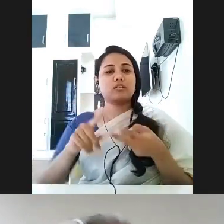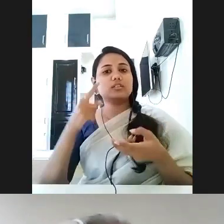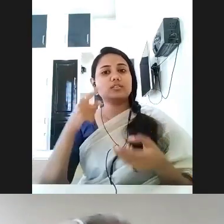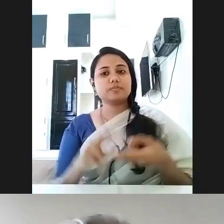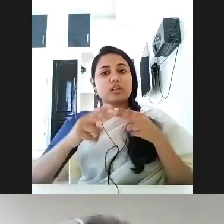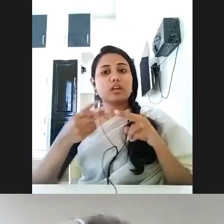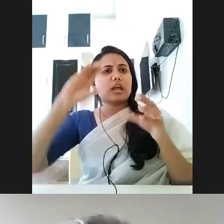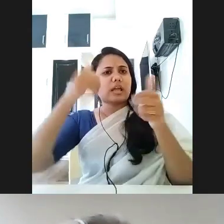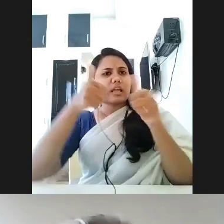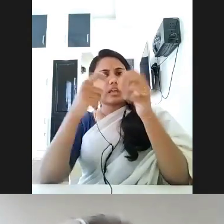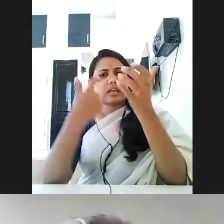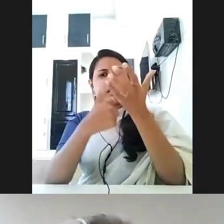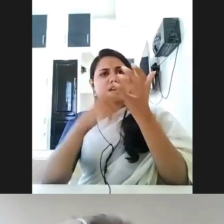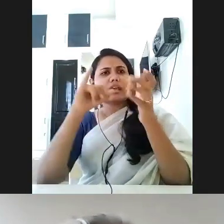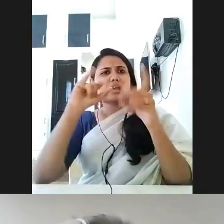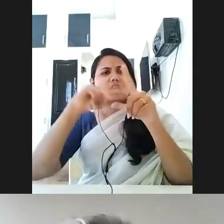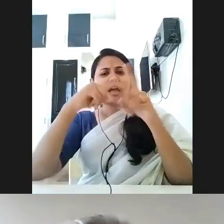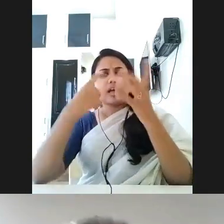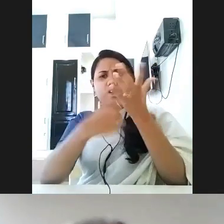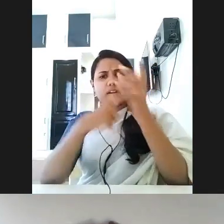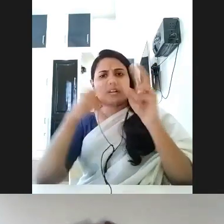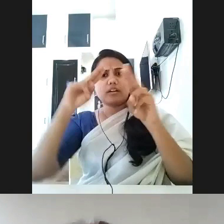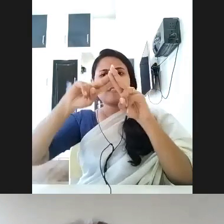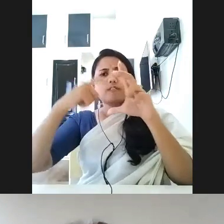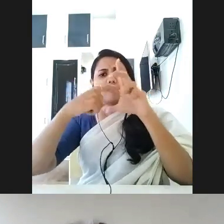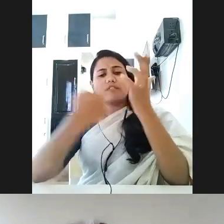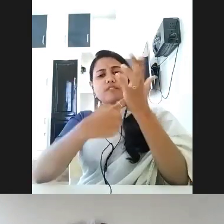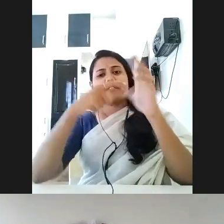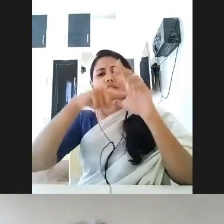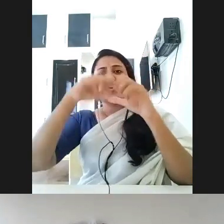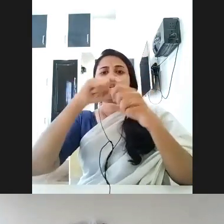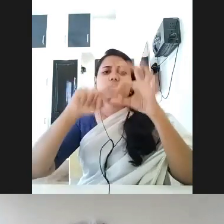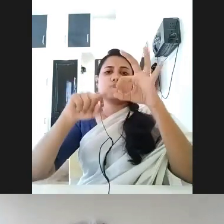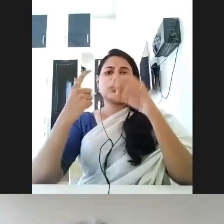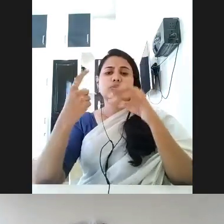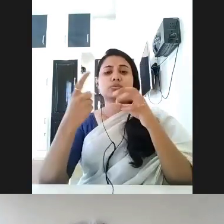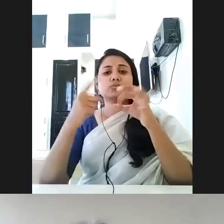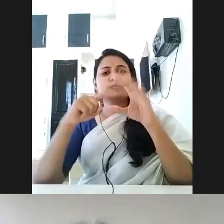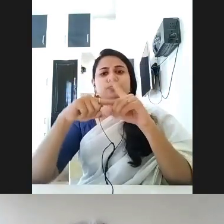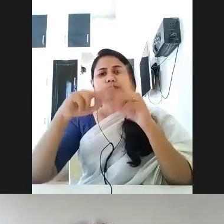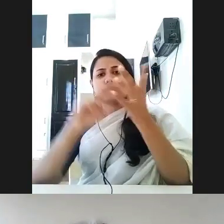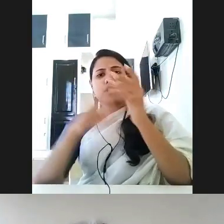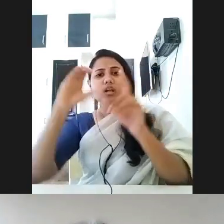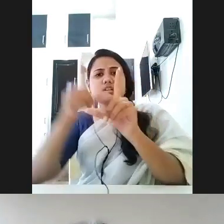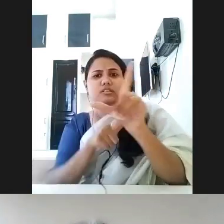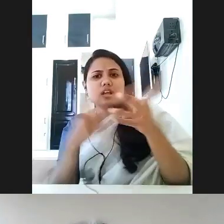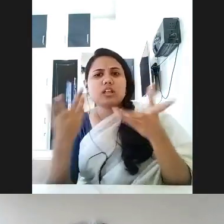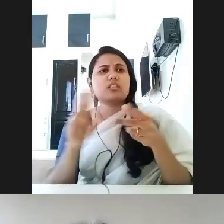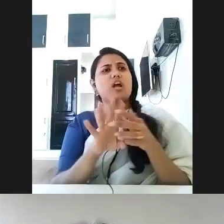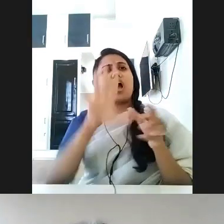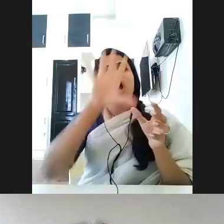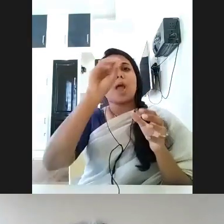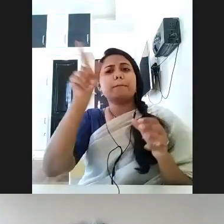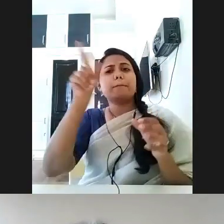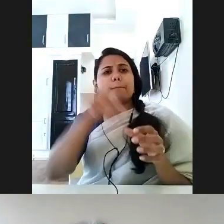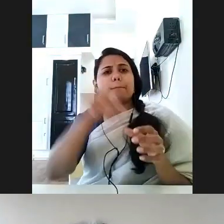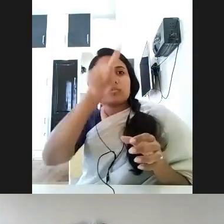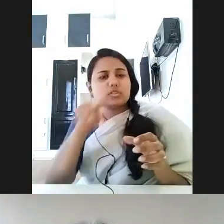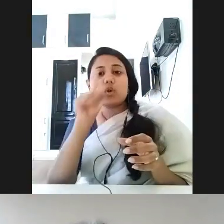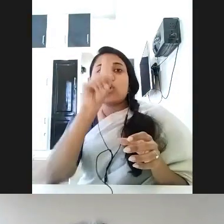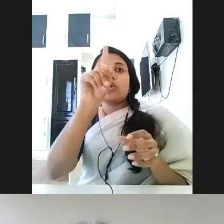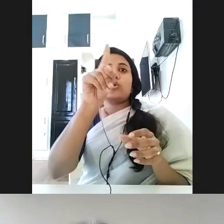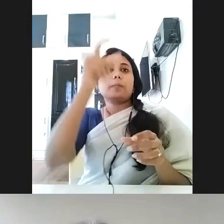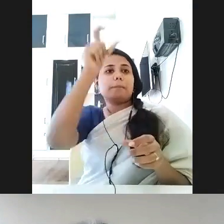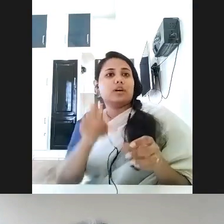ഫ്രീക്വൻസി പറഞ്ഞാൽ നമ്മളിൽ ഒരു 1 in 50, അതായത് 50 ആൾക്കാരിൽ ഒരാൾക്കാർ ഇതിൻ്റെ ഒരു കാരിയർ ആണ്.